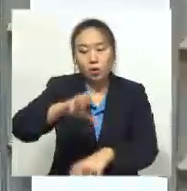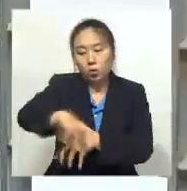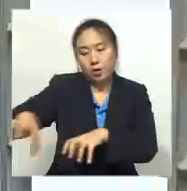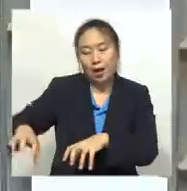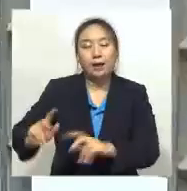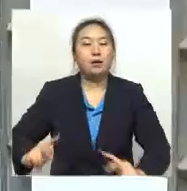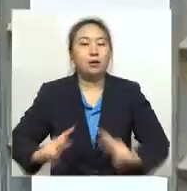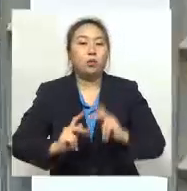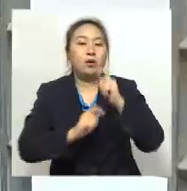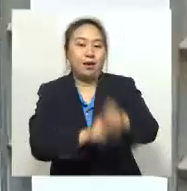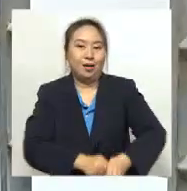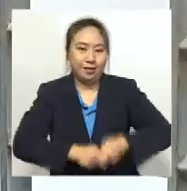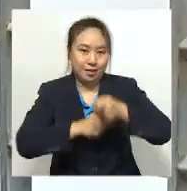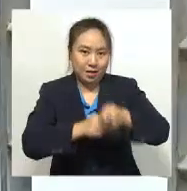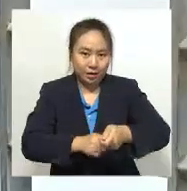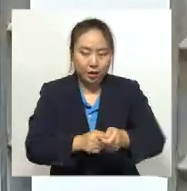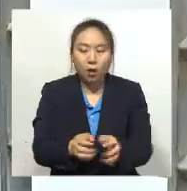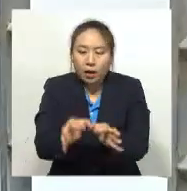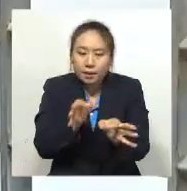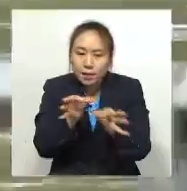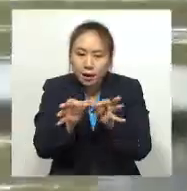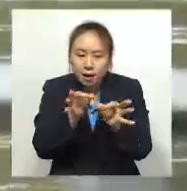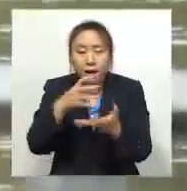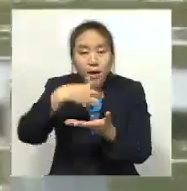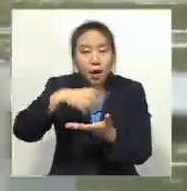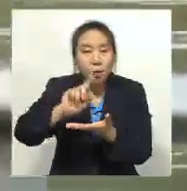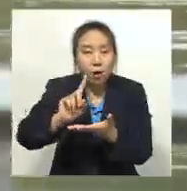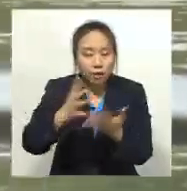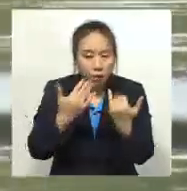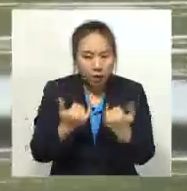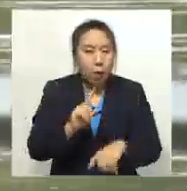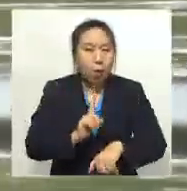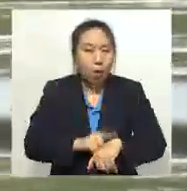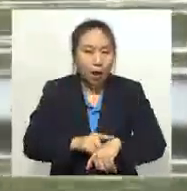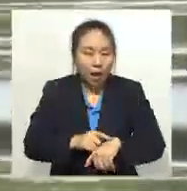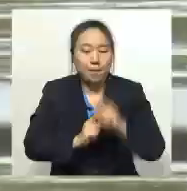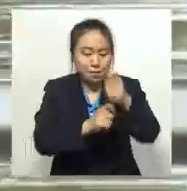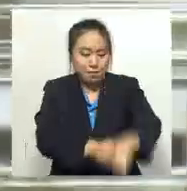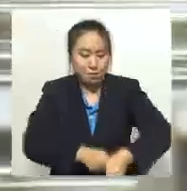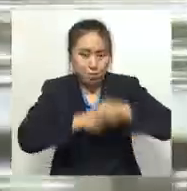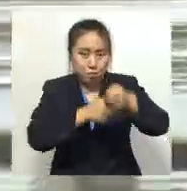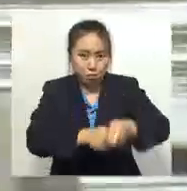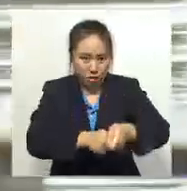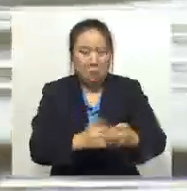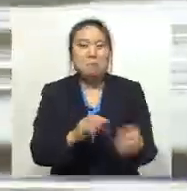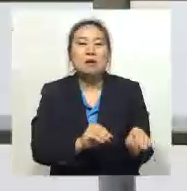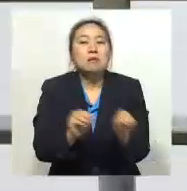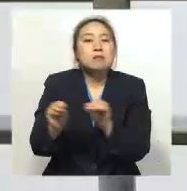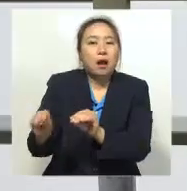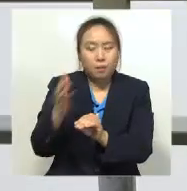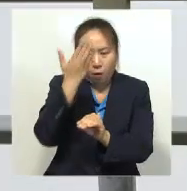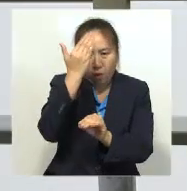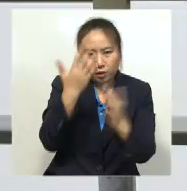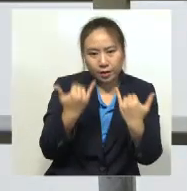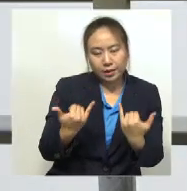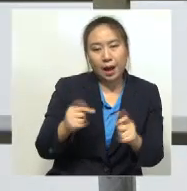และสหกรณ์ในพื้นที่จังหวัดร้อยเอ็ดค่ะที่จะพูดคุยกันก็คือเรื่องของการปรับเปลี่ยนห้วงเวลาการเพาะปลูกเพราะว่าสภาพพื้นที่อำเภอโพนท